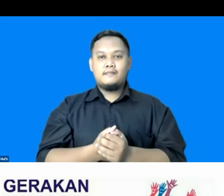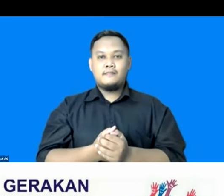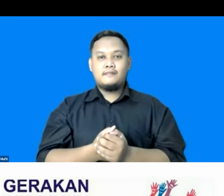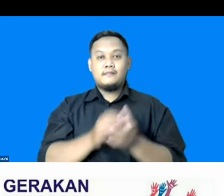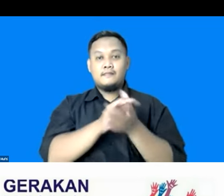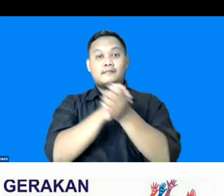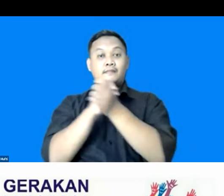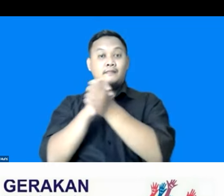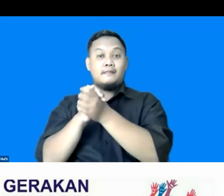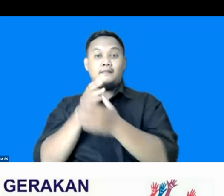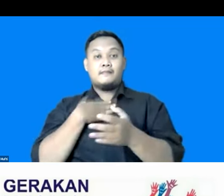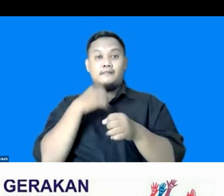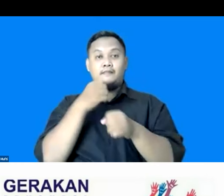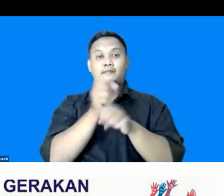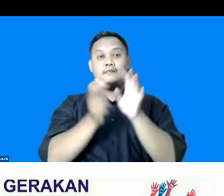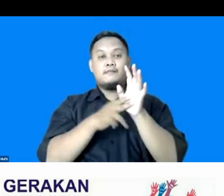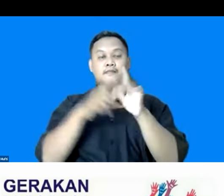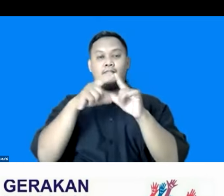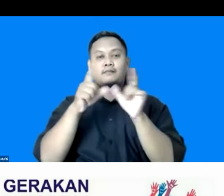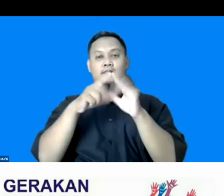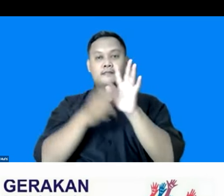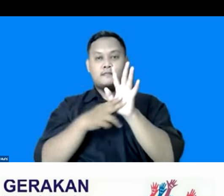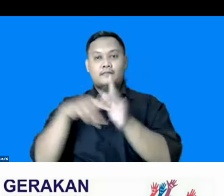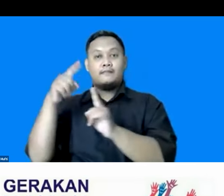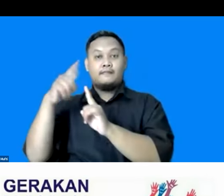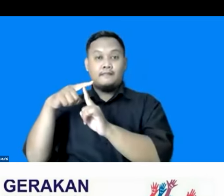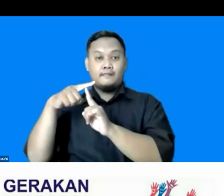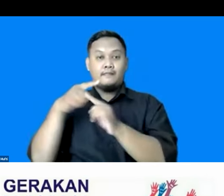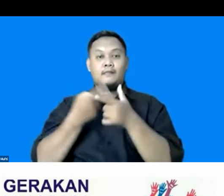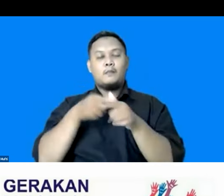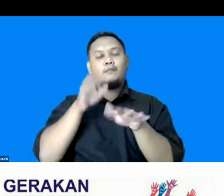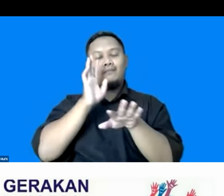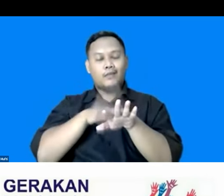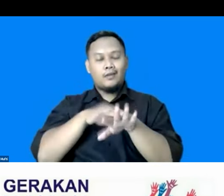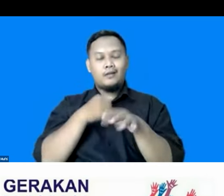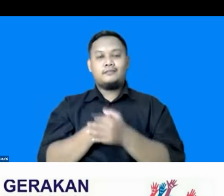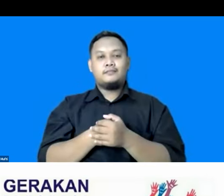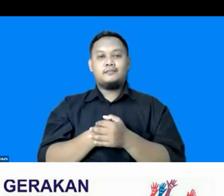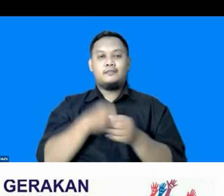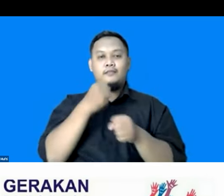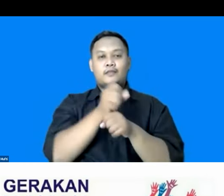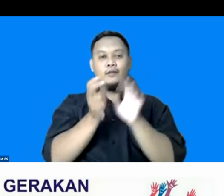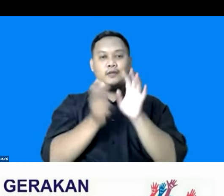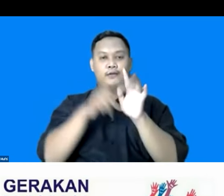Perkenalkan, nama saya Gunawan T. atau biasanya dikenal Gun T.